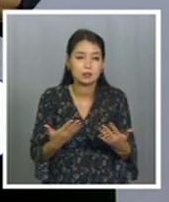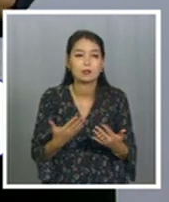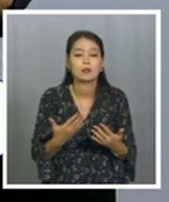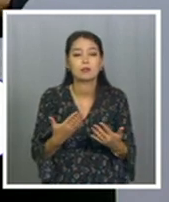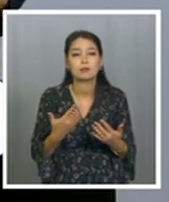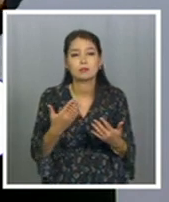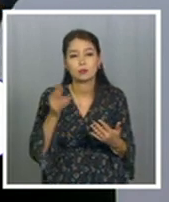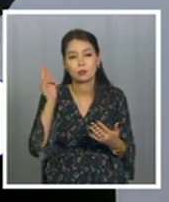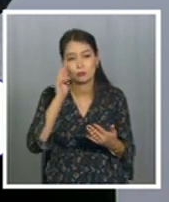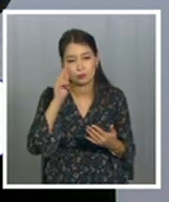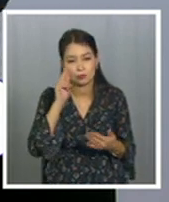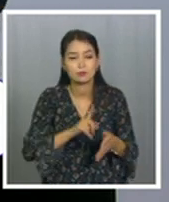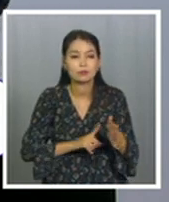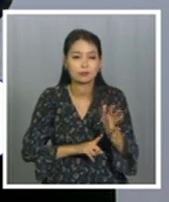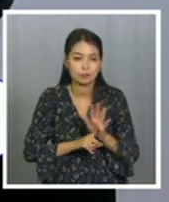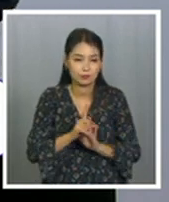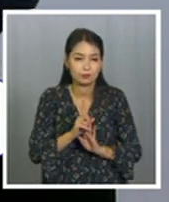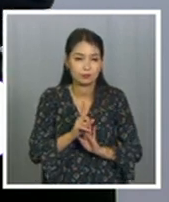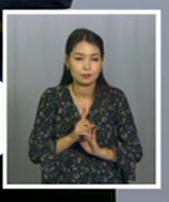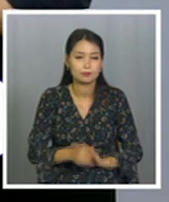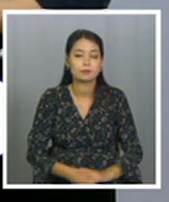осы білімдеріңіз көмектеседі деп ойлаймын.